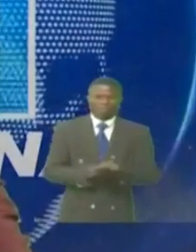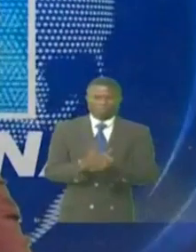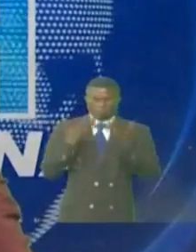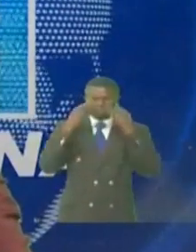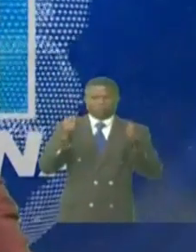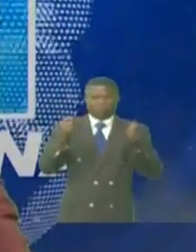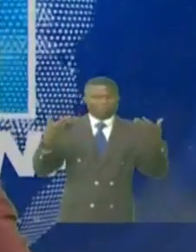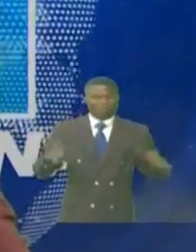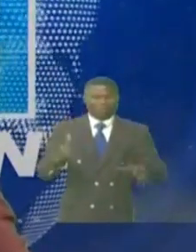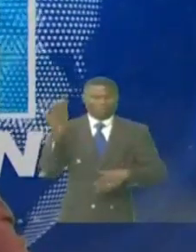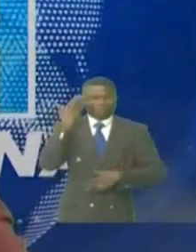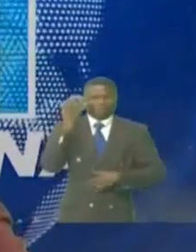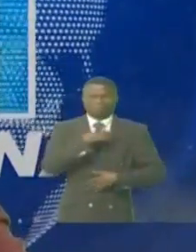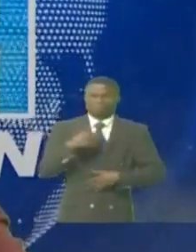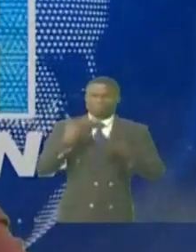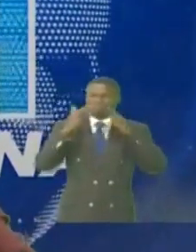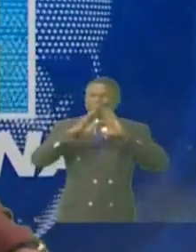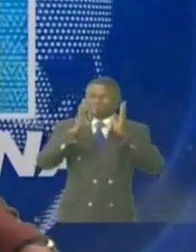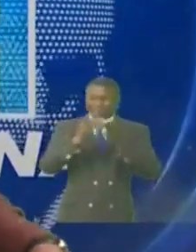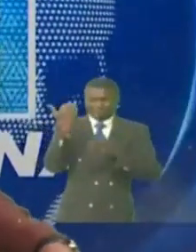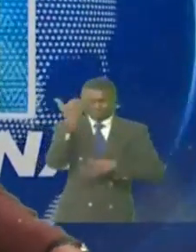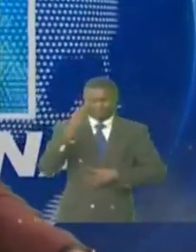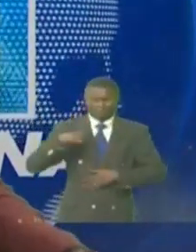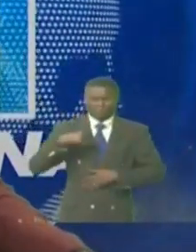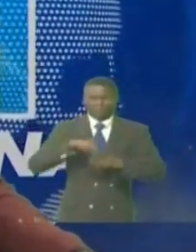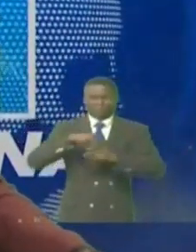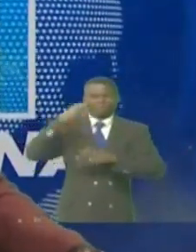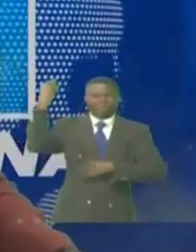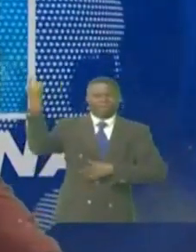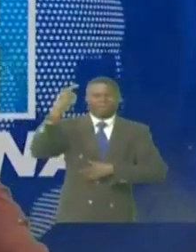Fin de ce journal, madame, messieurs, merci de l'avoir suivi à travers le